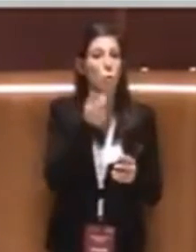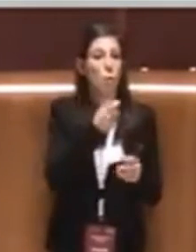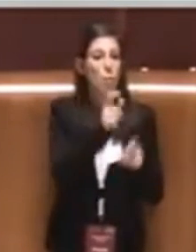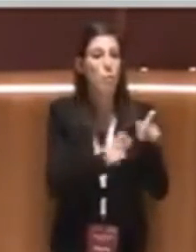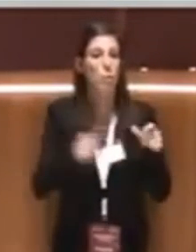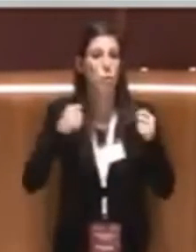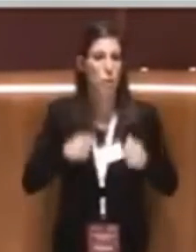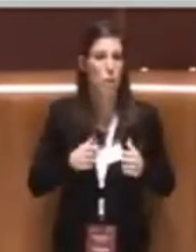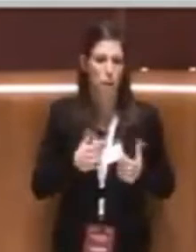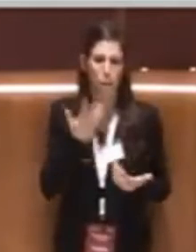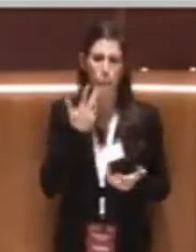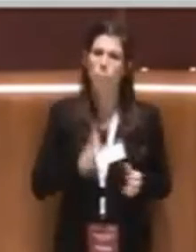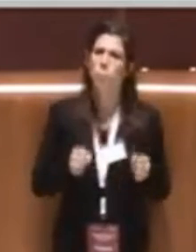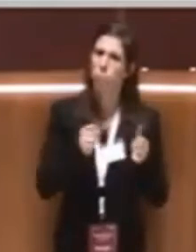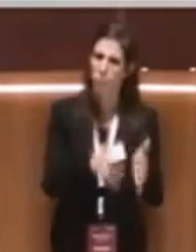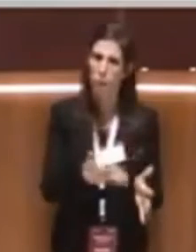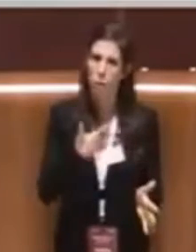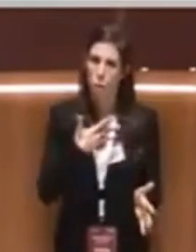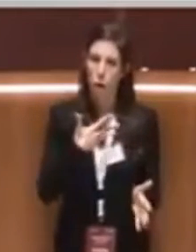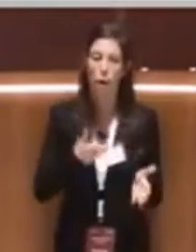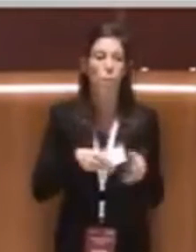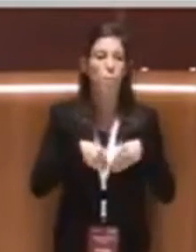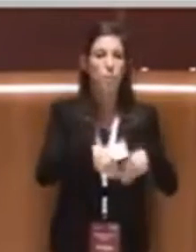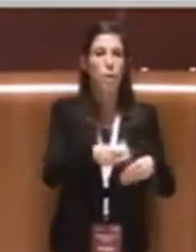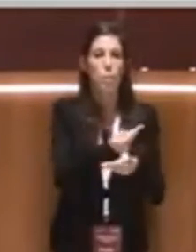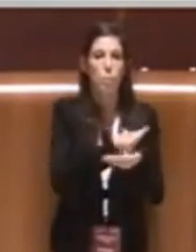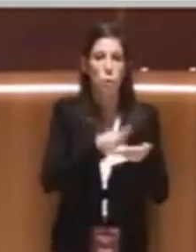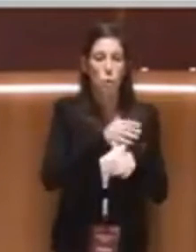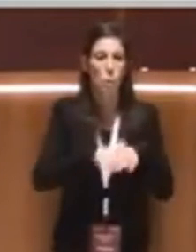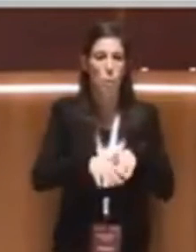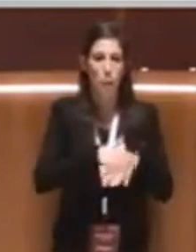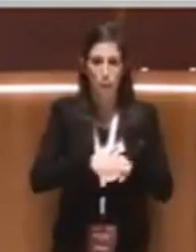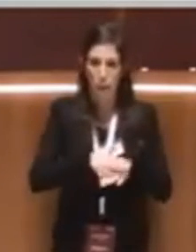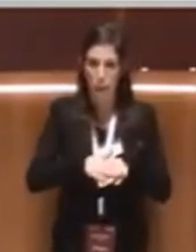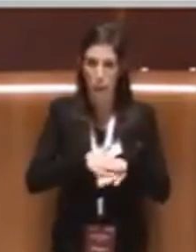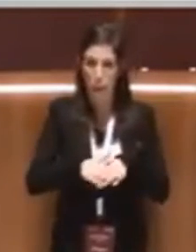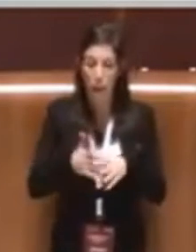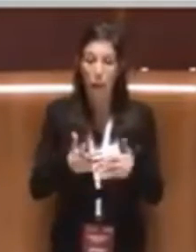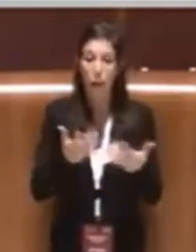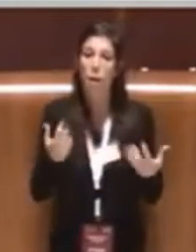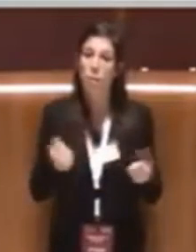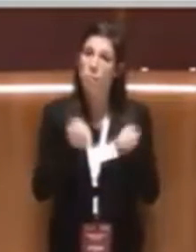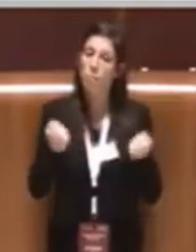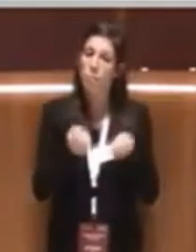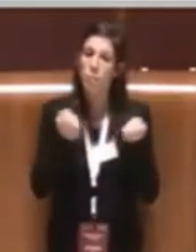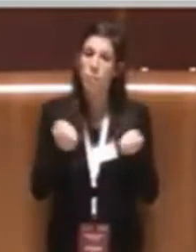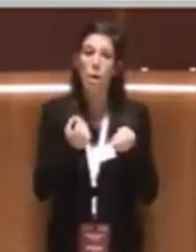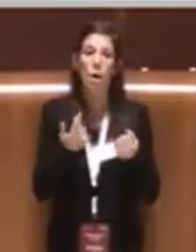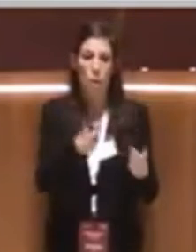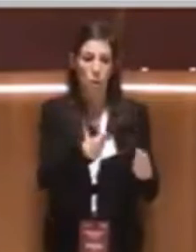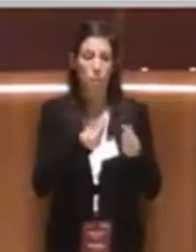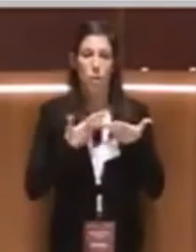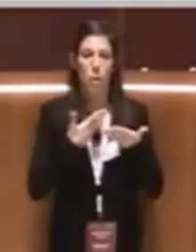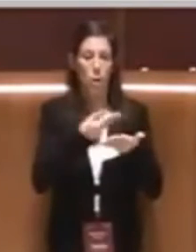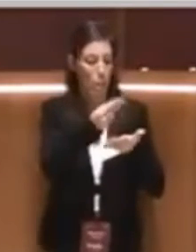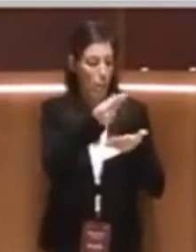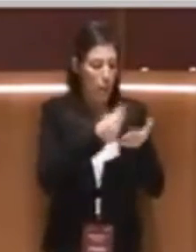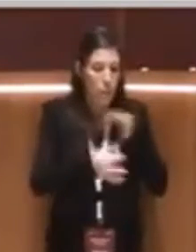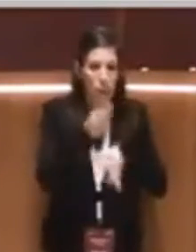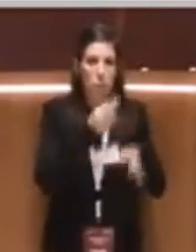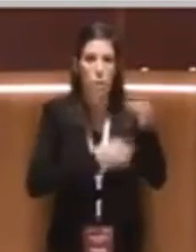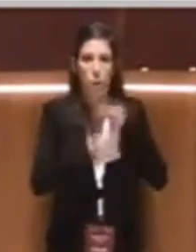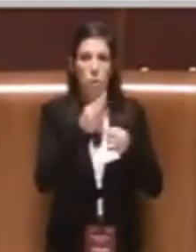cittadini motivati che parteciperanno a questo progetto sperimentale e che attiveranno attraverso delle applicazioni e dopo un processo